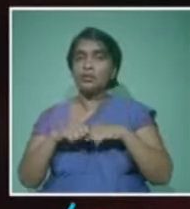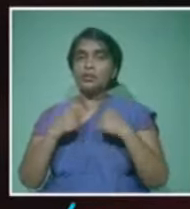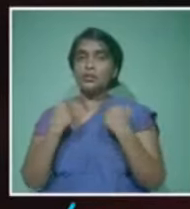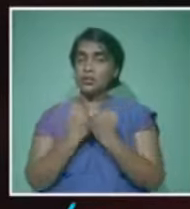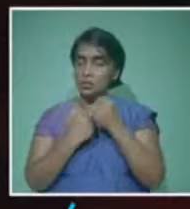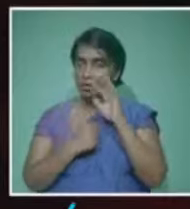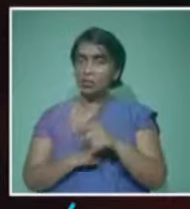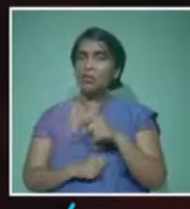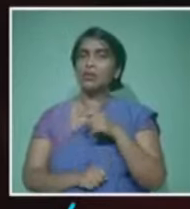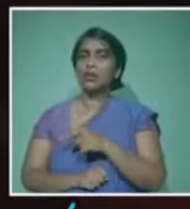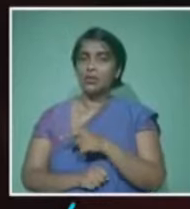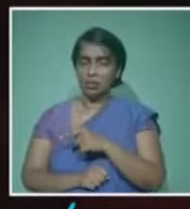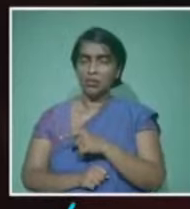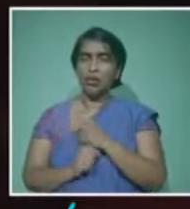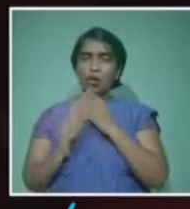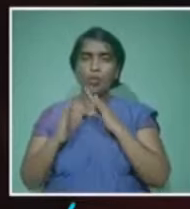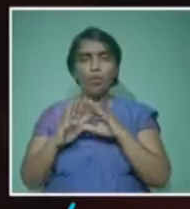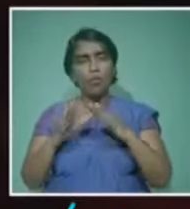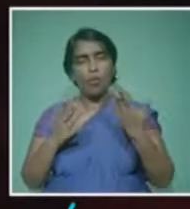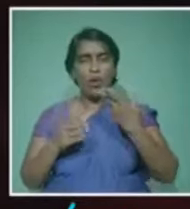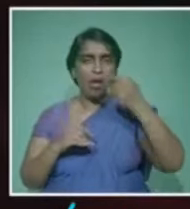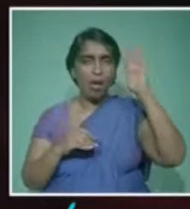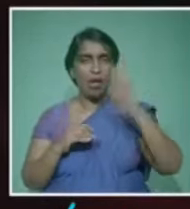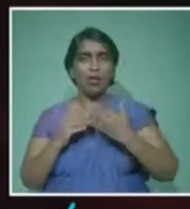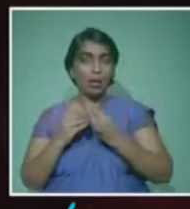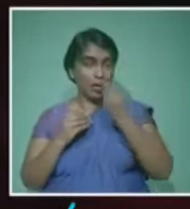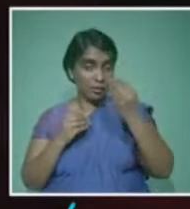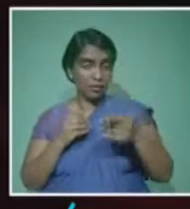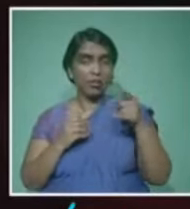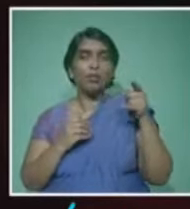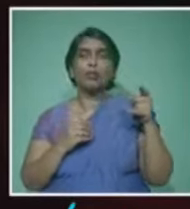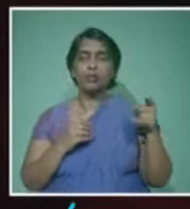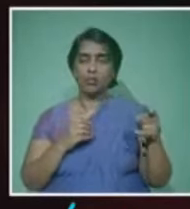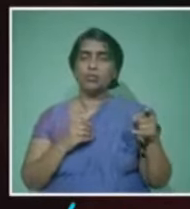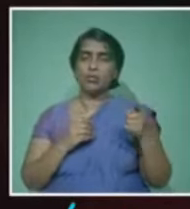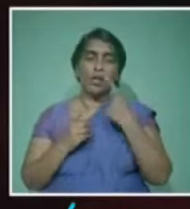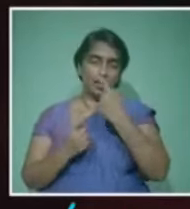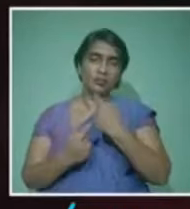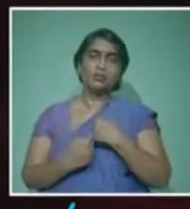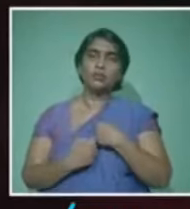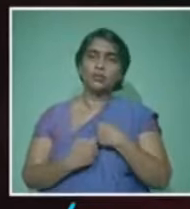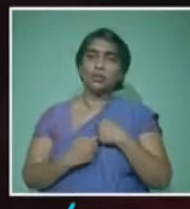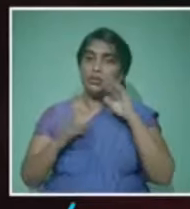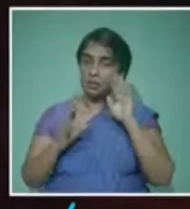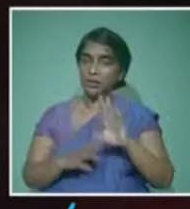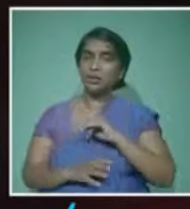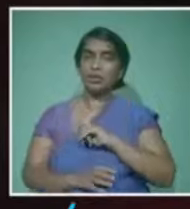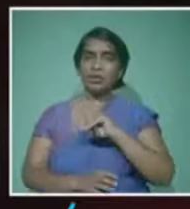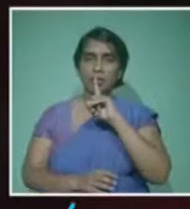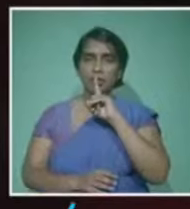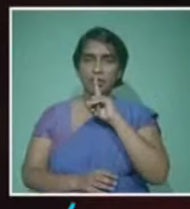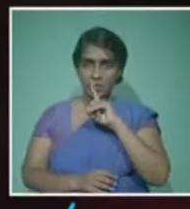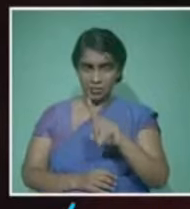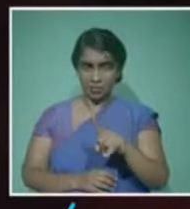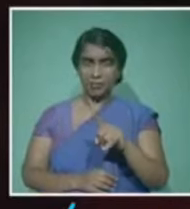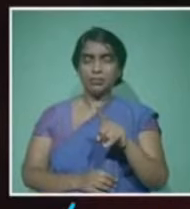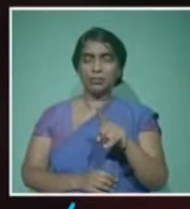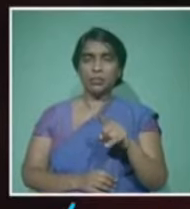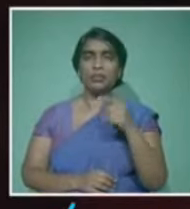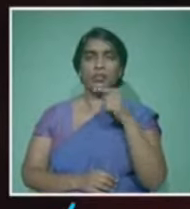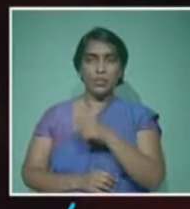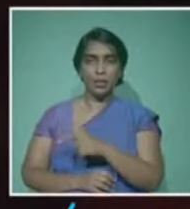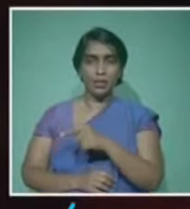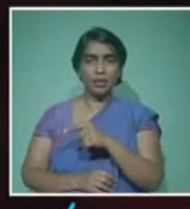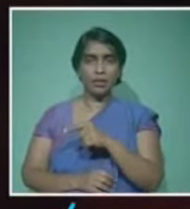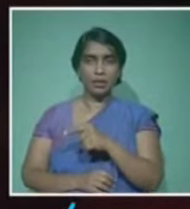නම් ඔබතුමාගේ මොකක් හරි ඊට වැඩි අඩුවට දෙන්න පුළුවන් තරක් තියෙනවා නම් ඒකත් ගෙනලා දෙන්න හැබැයි මම ඔබතුමාගෙන් ඉල්ලීමක් කරන්නේ දැන් මේ